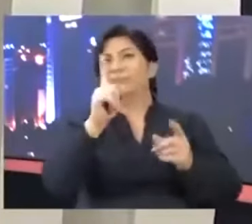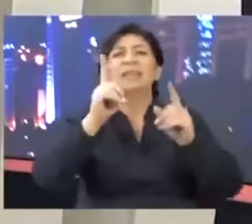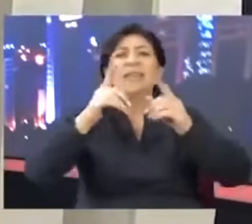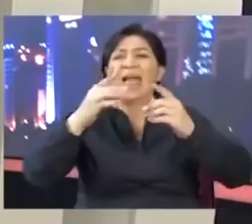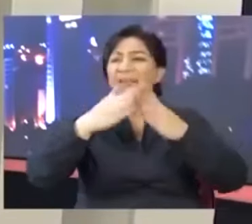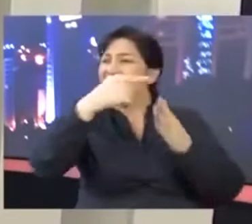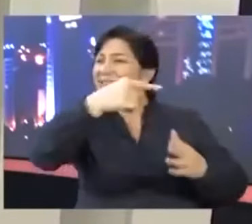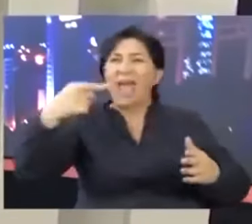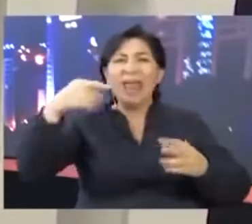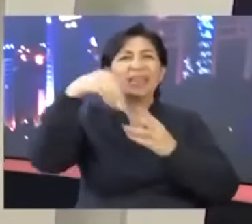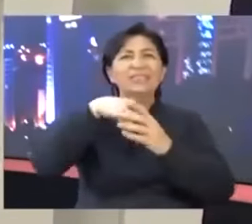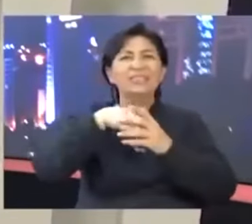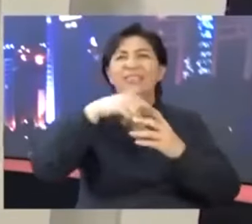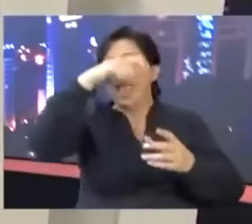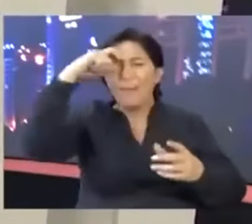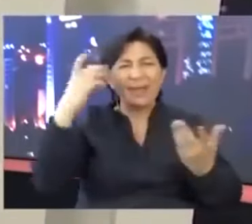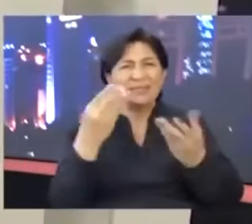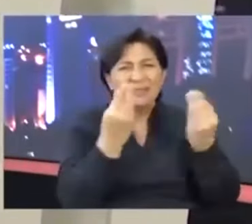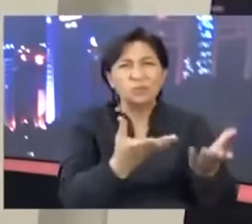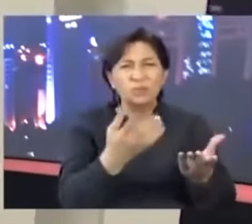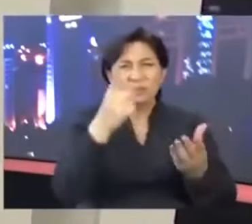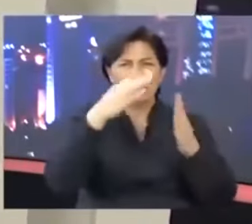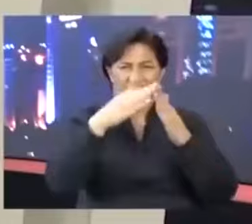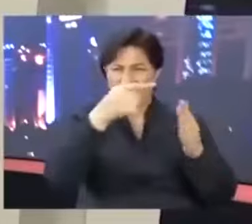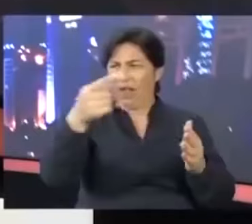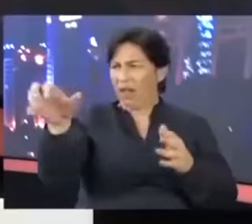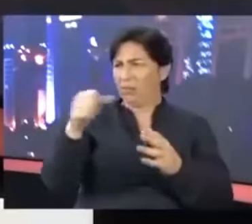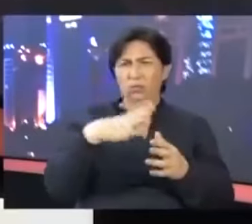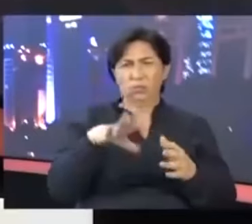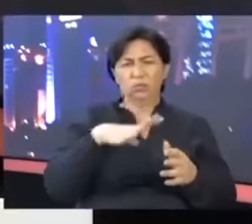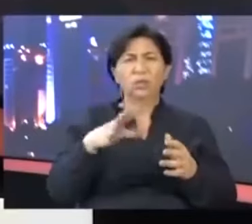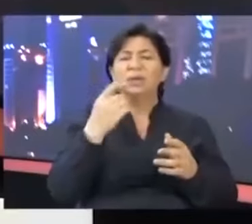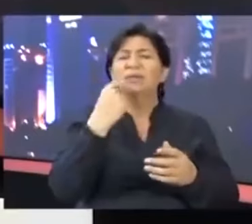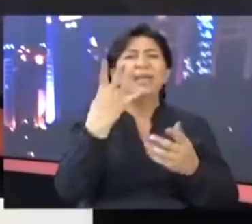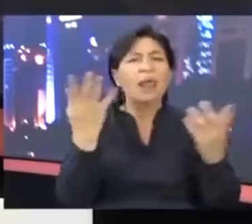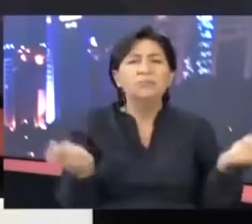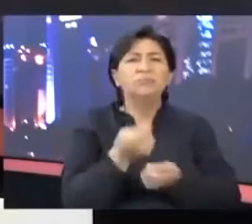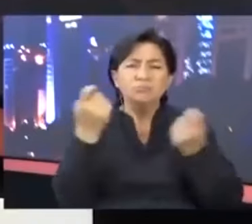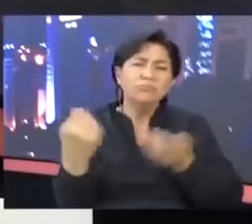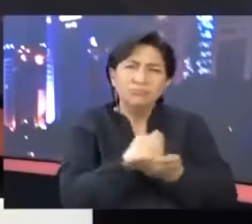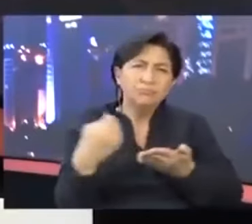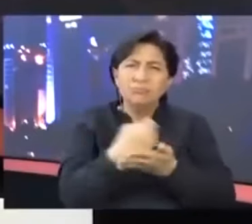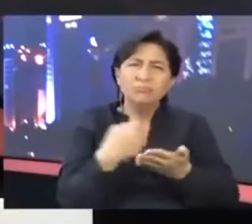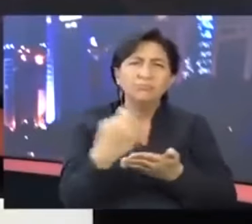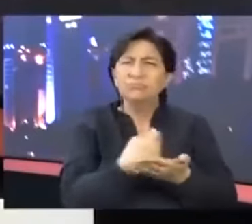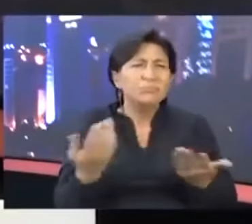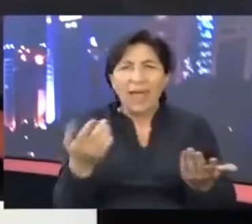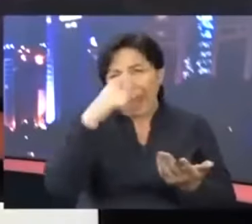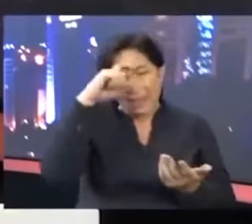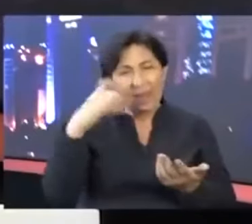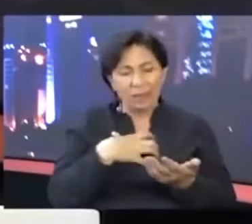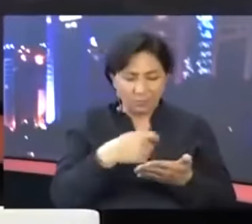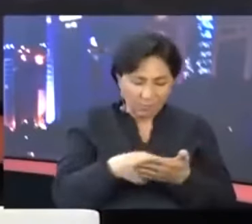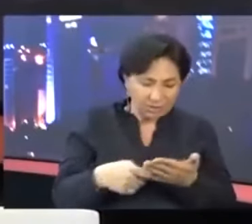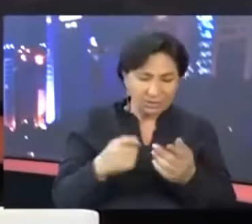emek veriyorsunuz diye insanlara soruyorum birçok kimse bir daire almak için kaç yıllık emeğini Bir insan bir daire veriyor Tabii ki Her insanın kendi